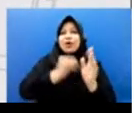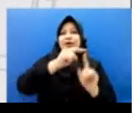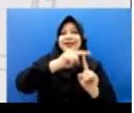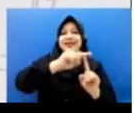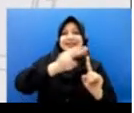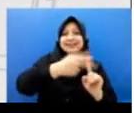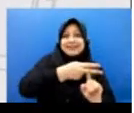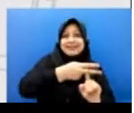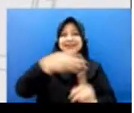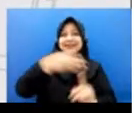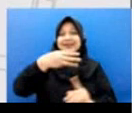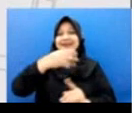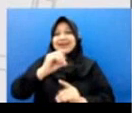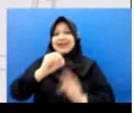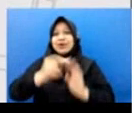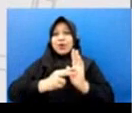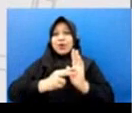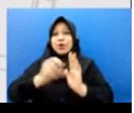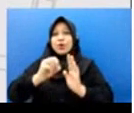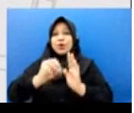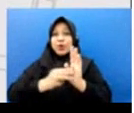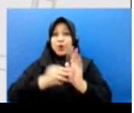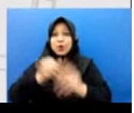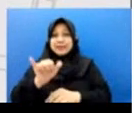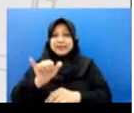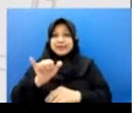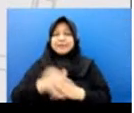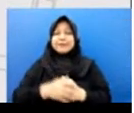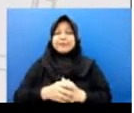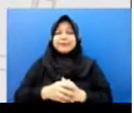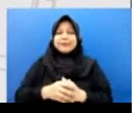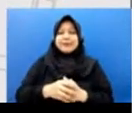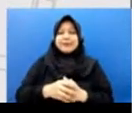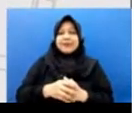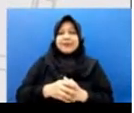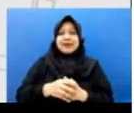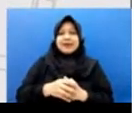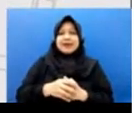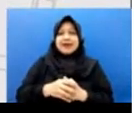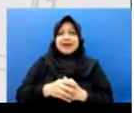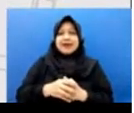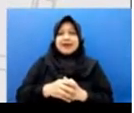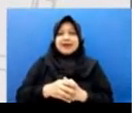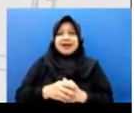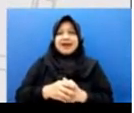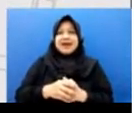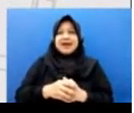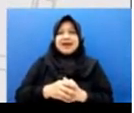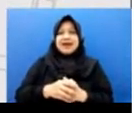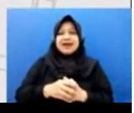yang menjadi penanda besar pada proses penerimaan informasi yang